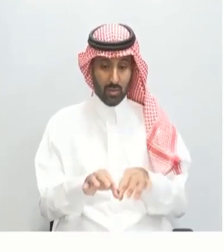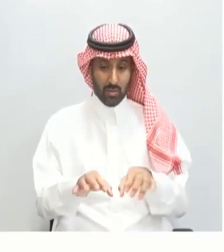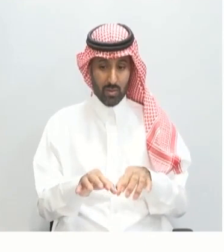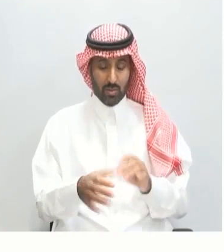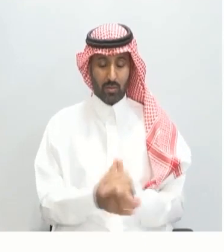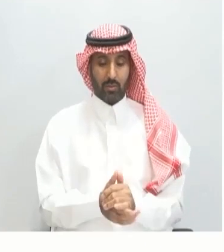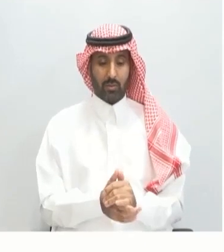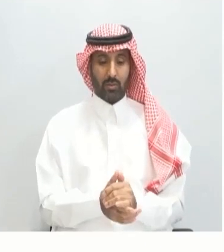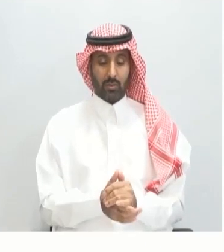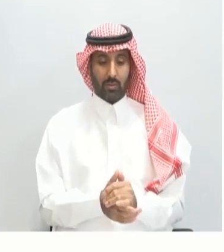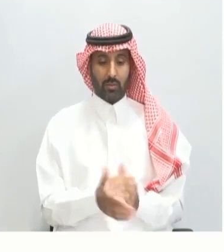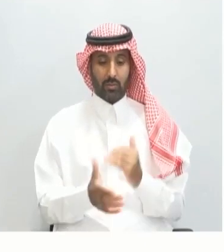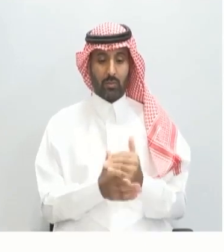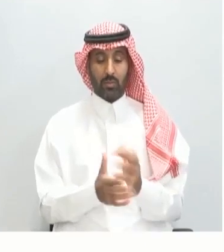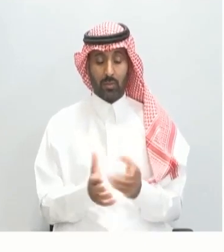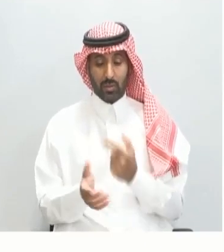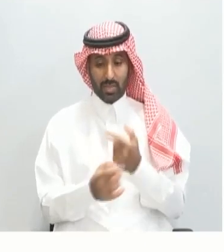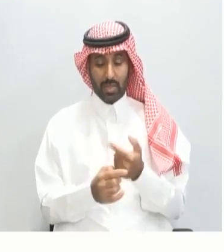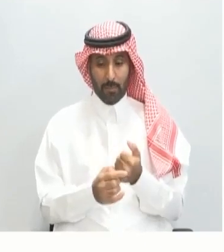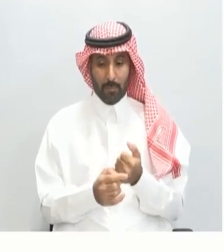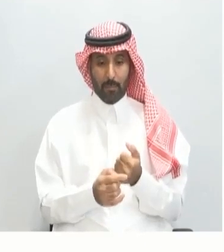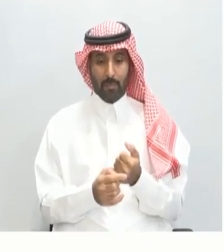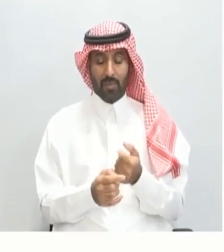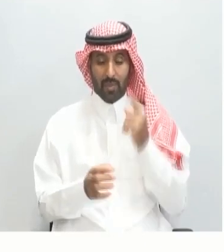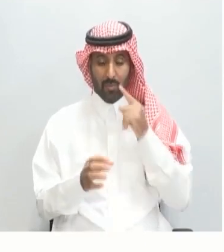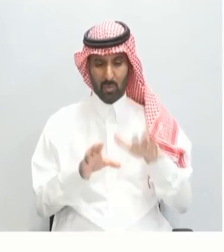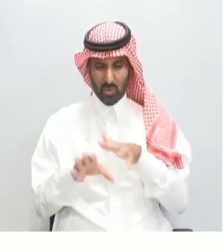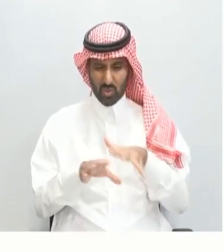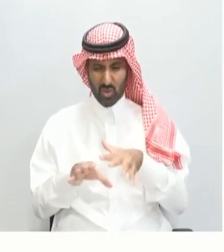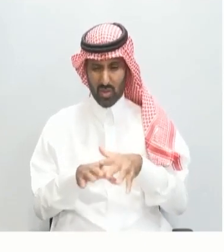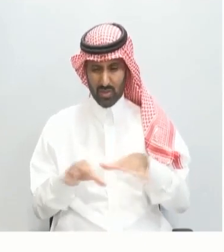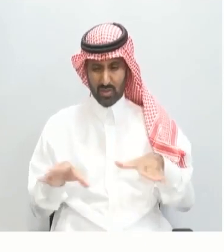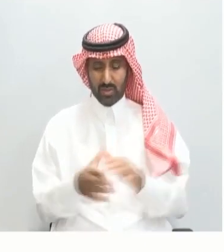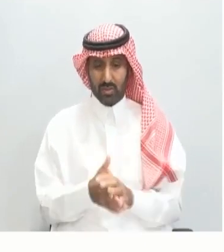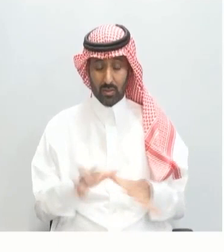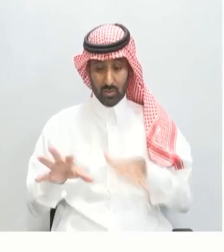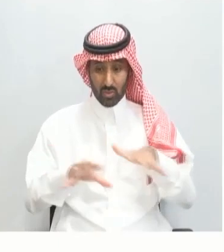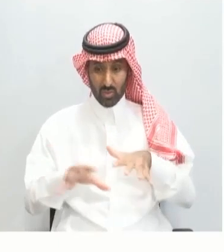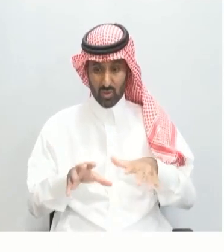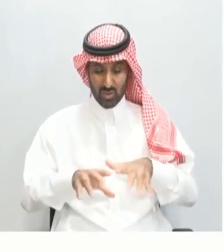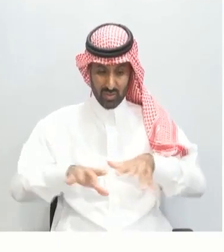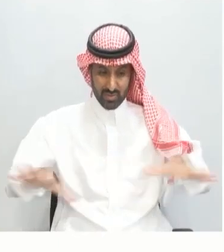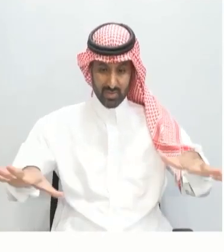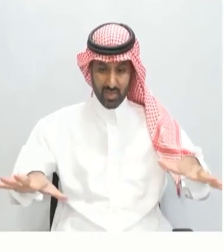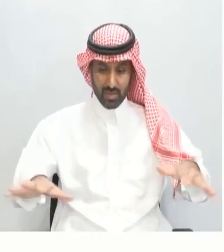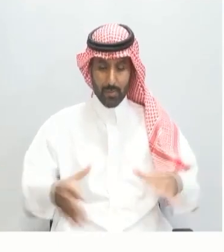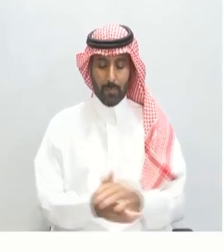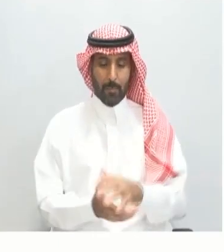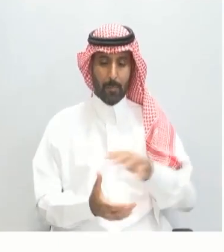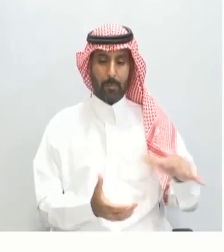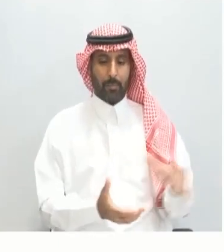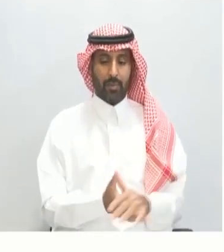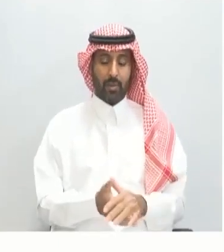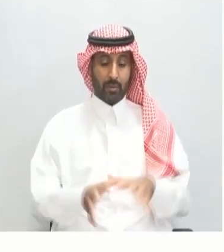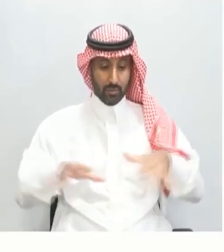الصفائح التكتونيه يتولد عنها ماذا موجات زلزاليه تنتشر في جميع